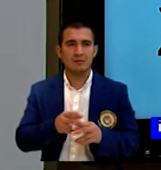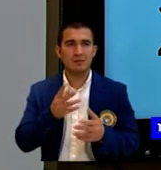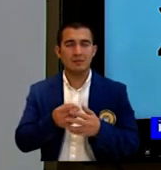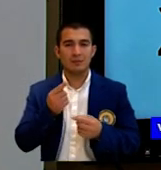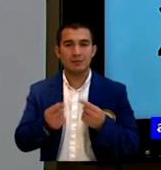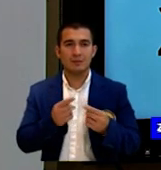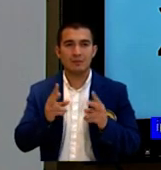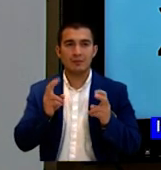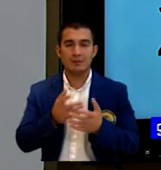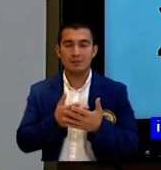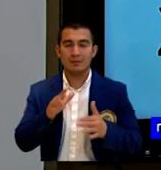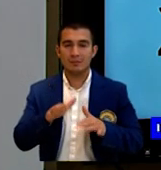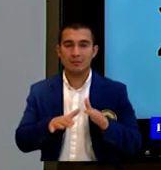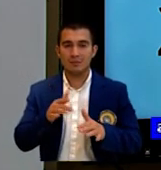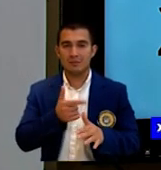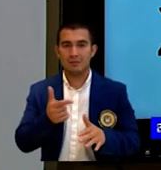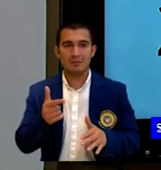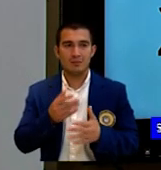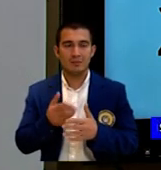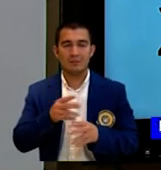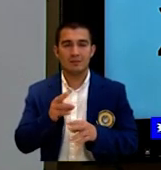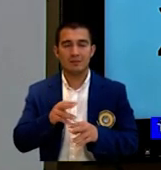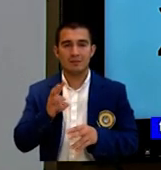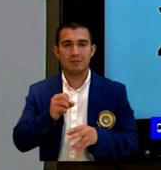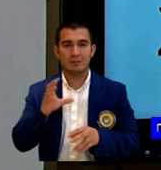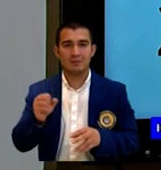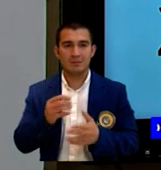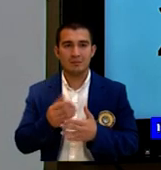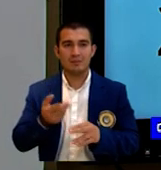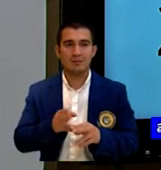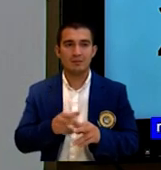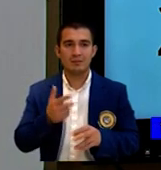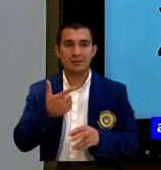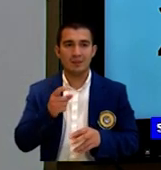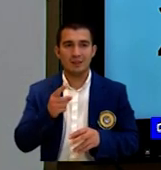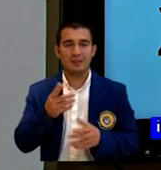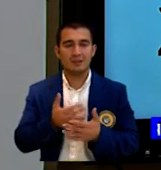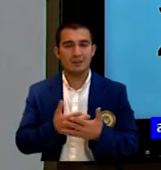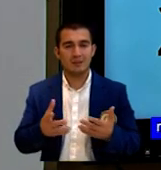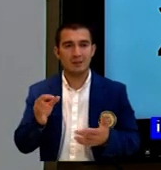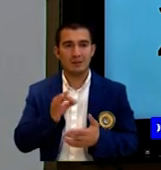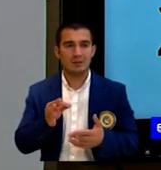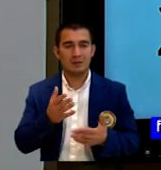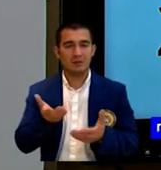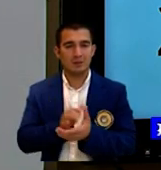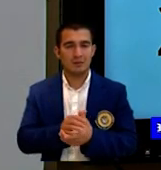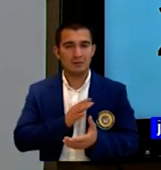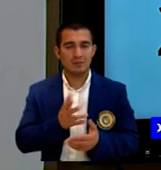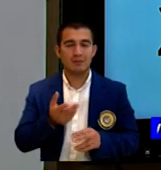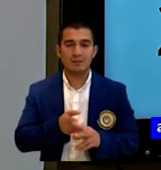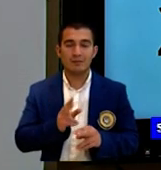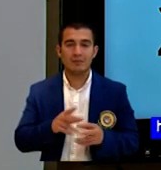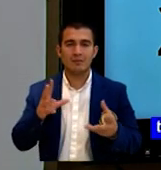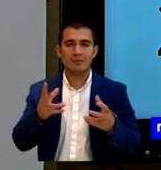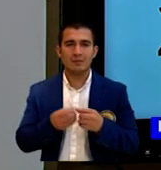molekullarning o'lchami va massasi, modda miqdori, ideal gaz mavzulari bilan tanishganmiz. Va shu